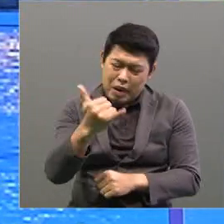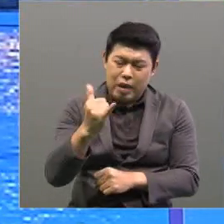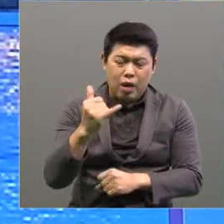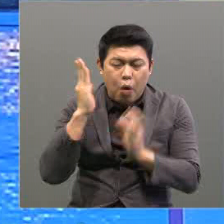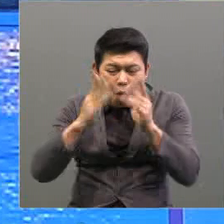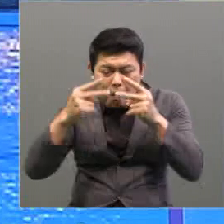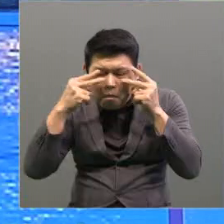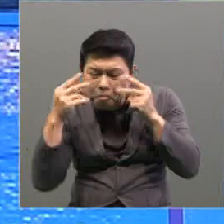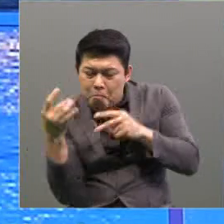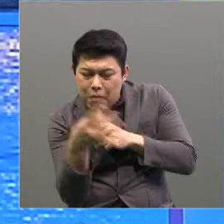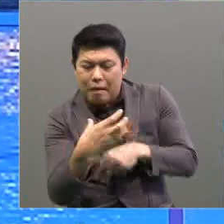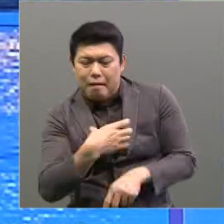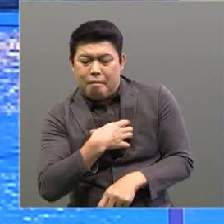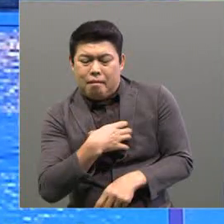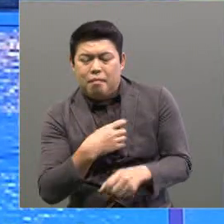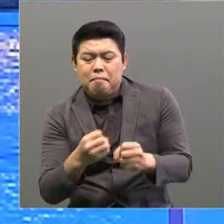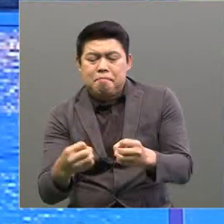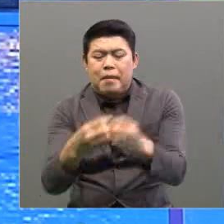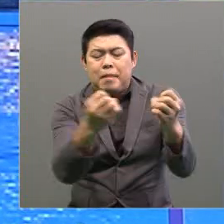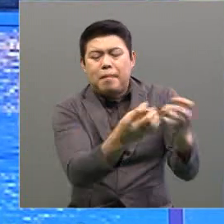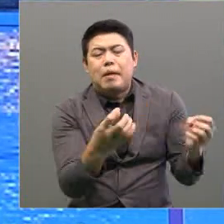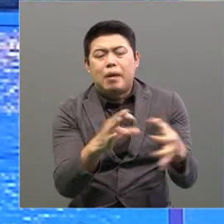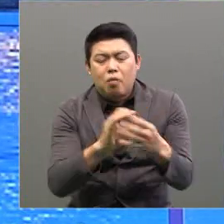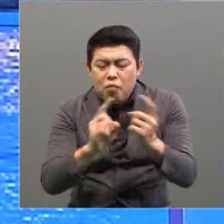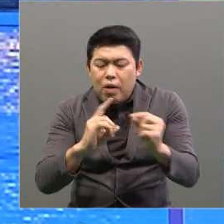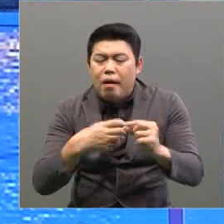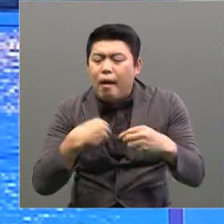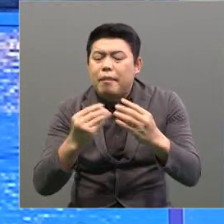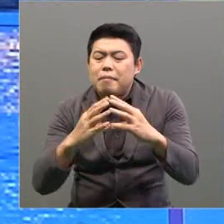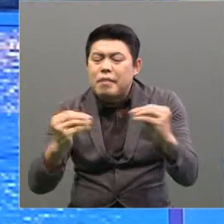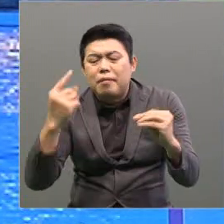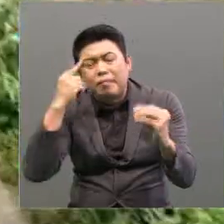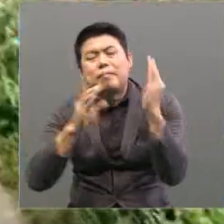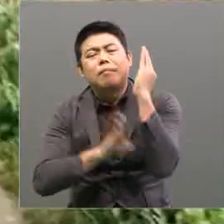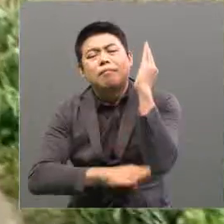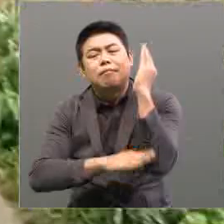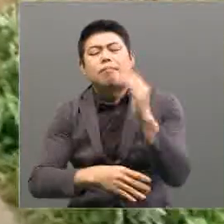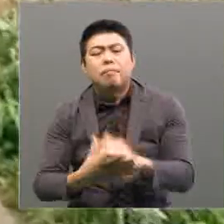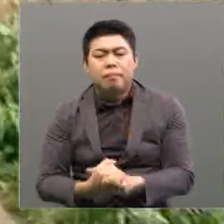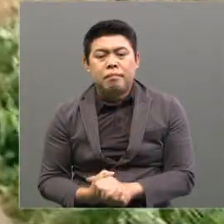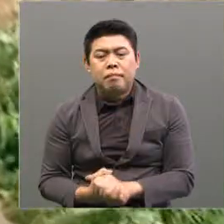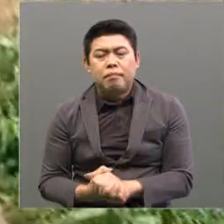าผู้ก่อเหตุเนี่ยน่าจะต้องการให้ส่งผลกระทบต่อการพูดคุยเพื่อสันติสุขในพื้นที่ค่ะ